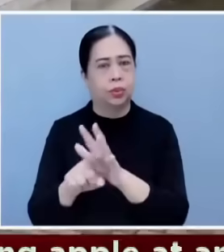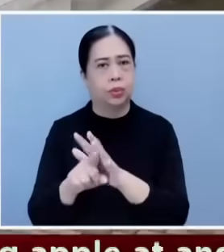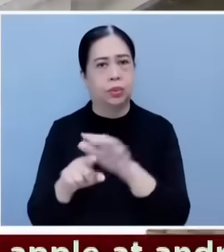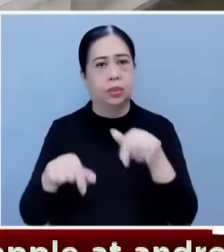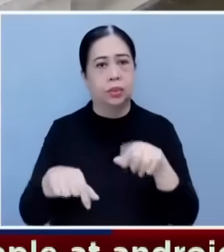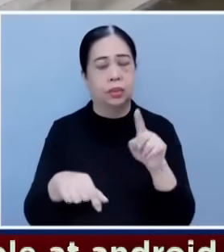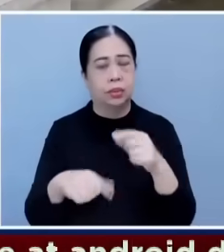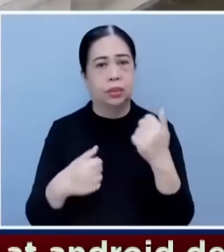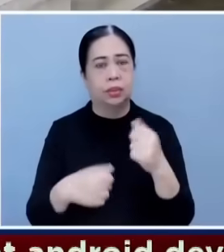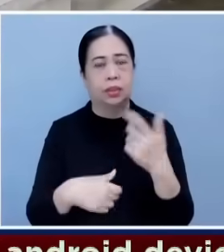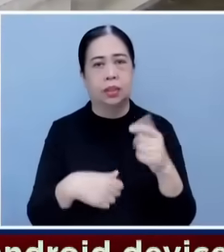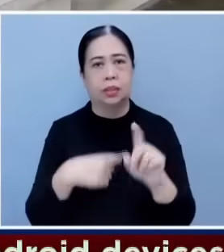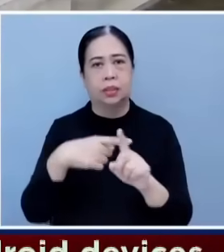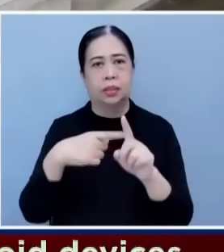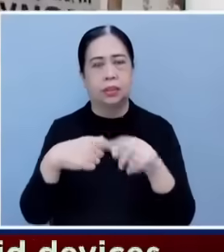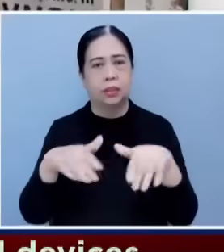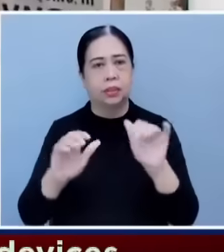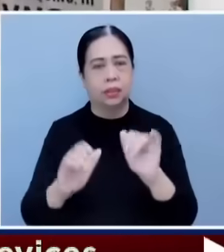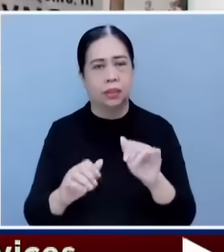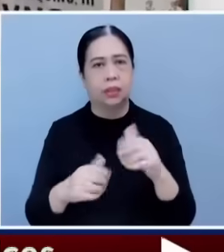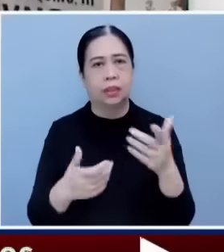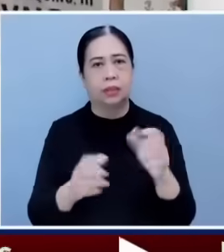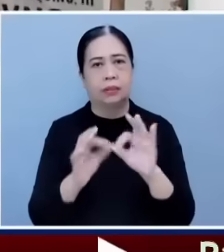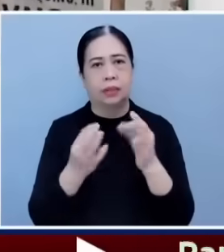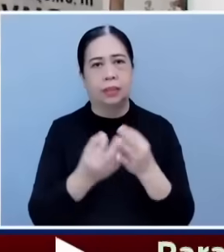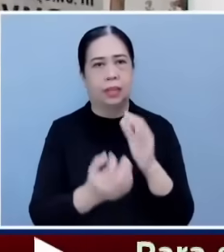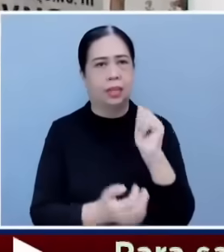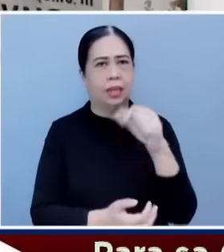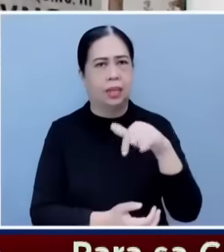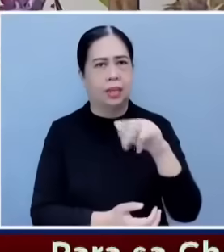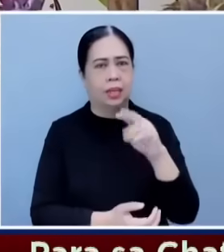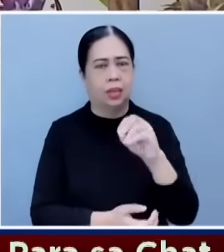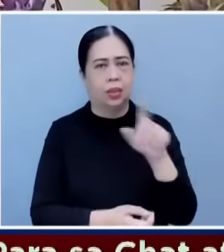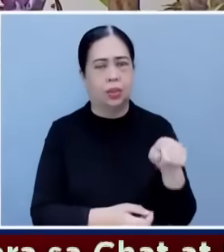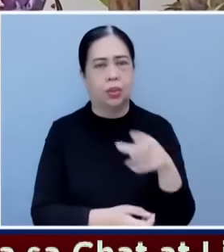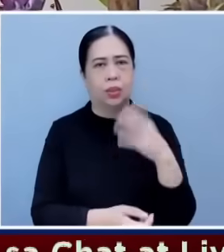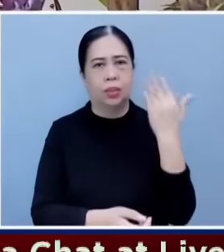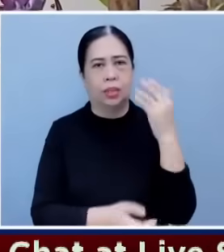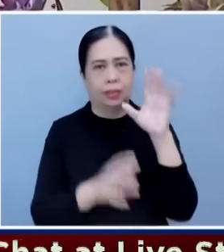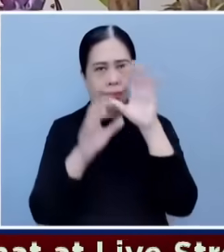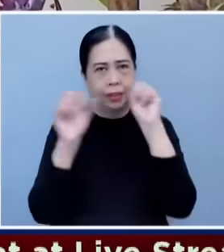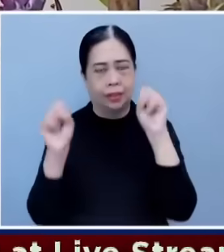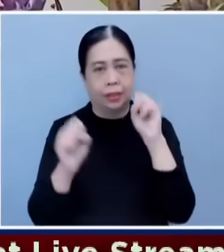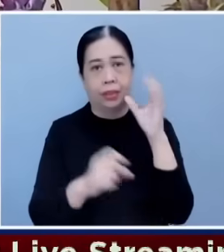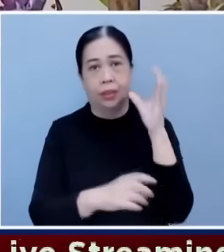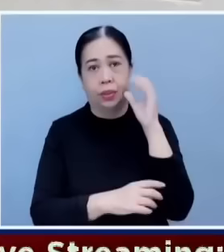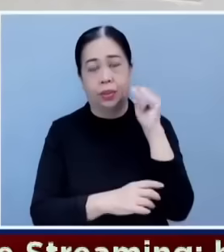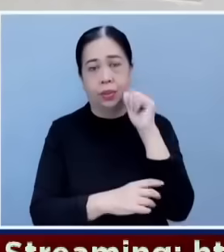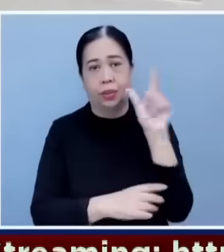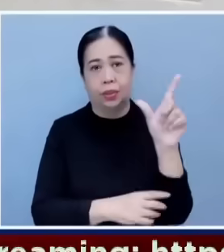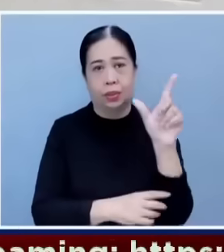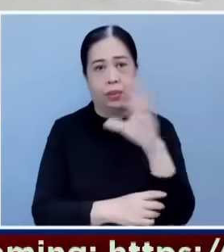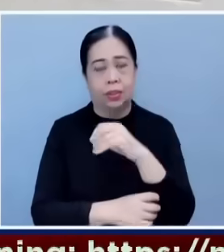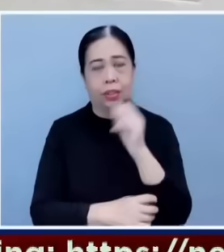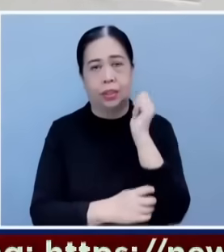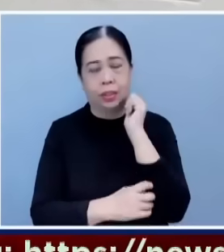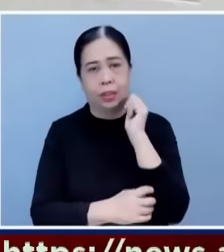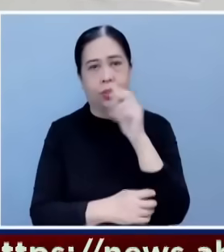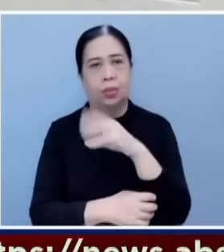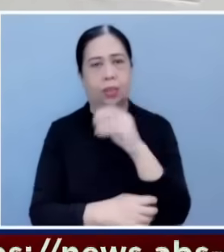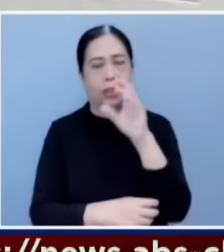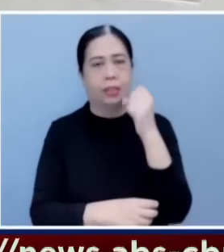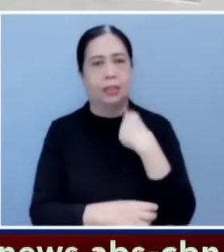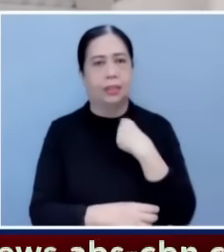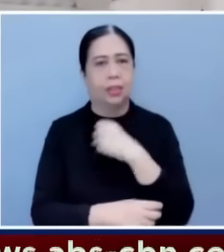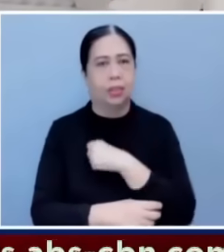ang musoleo ng pamilya Aquino, kung saan nakalibing ang mga dating Pangulong Corazon at Noynoy Aquino at dating Senador